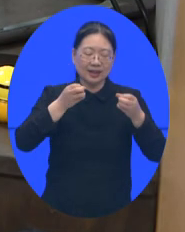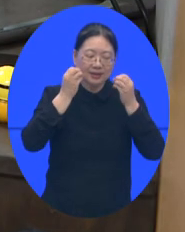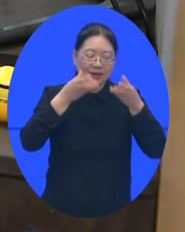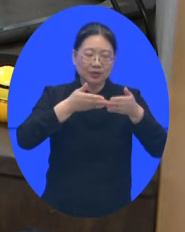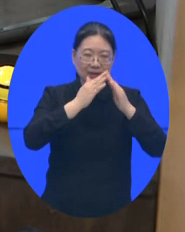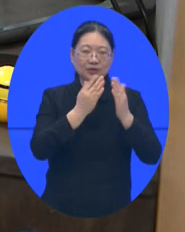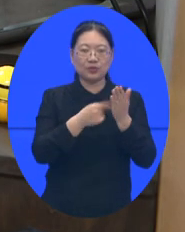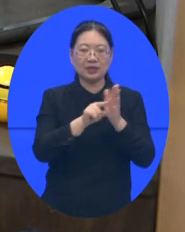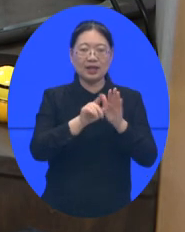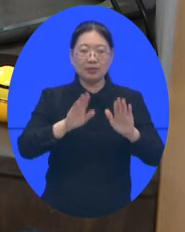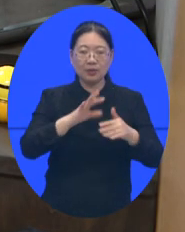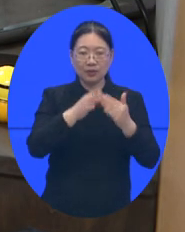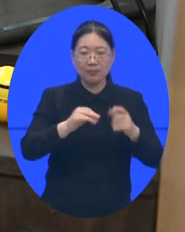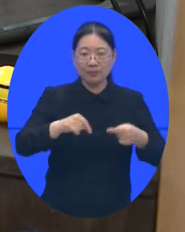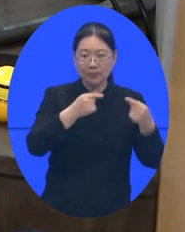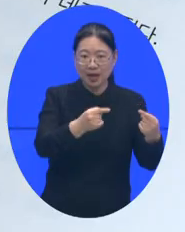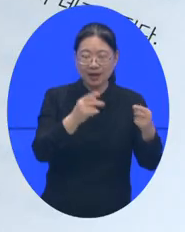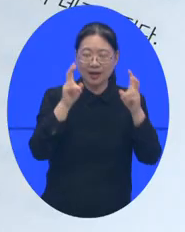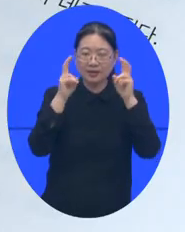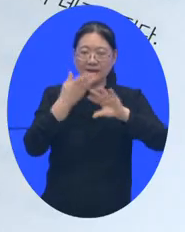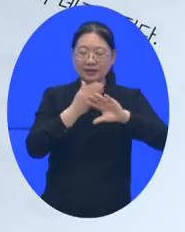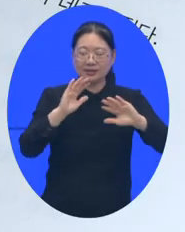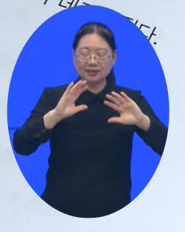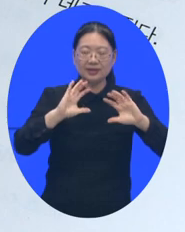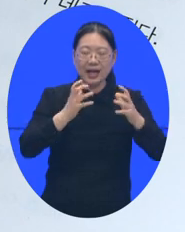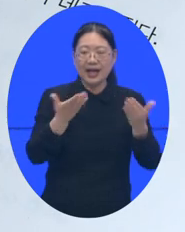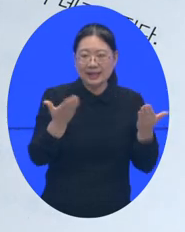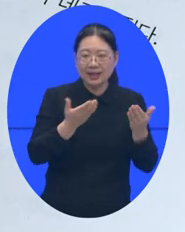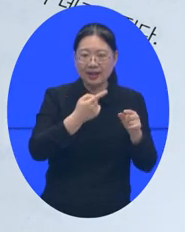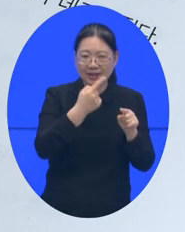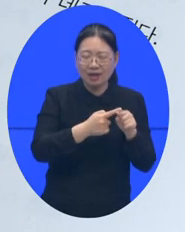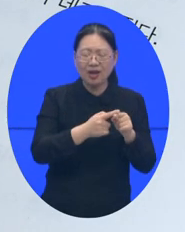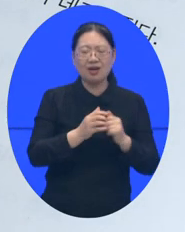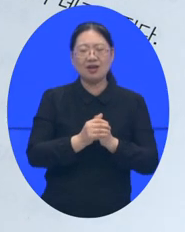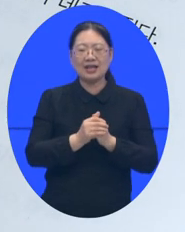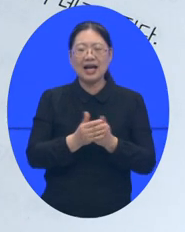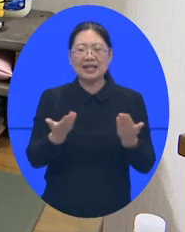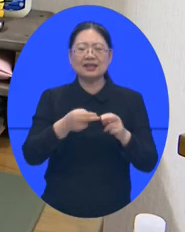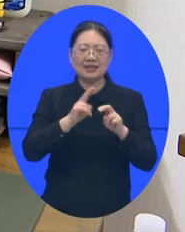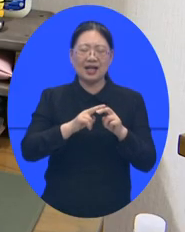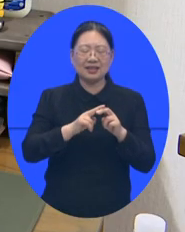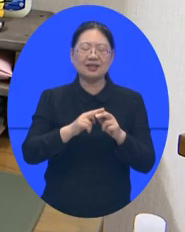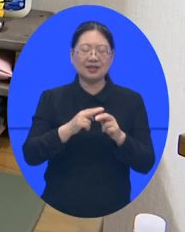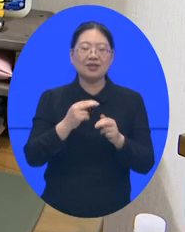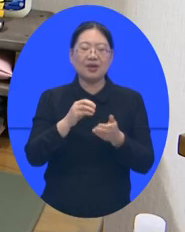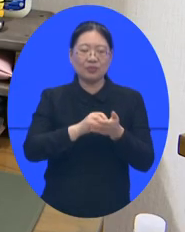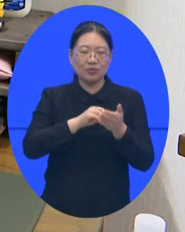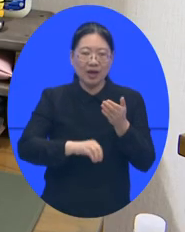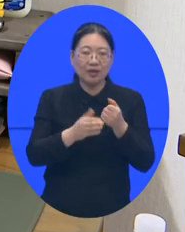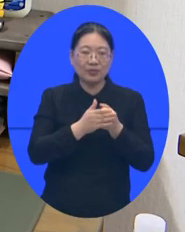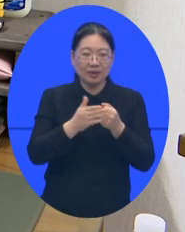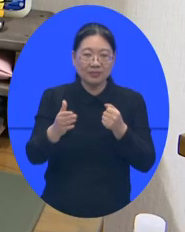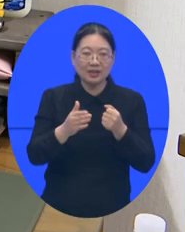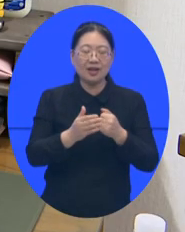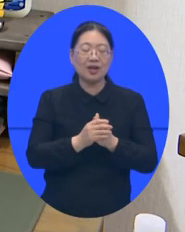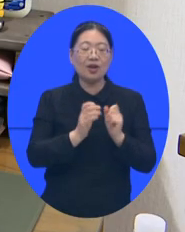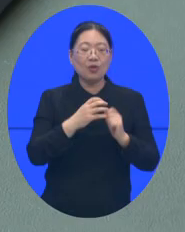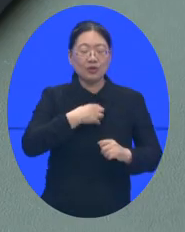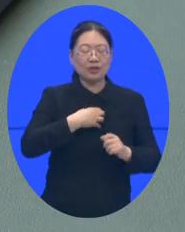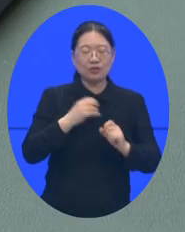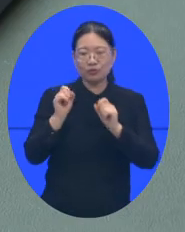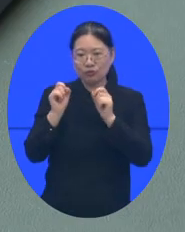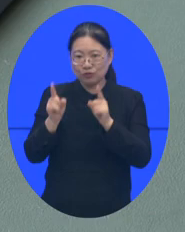프로그램에 참여했습니다 회에서 업을 하던 중 통해 일자를 잃게 됐는데 위기를 기회로 삼은